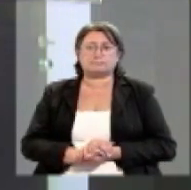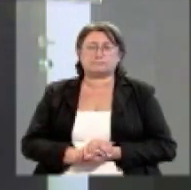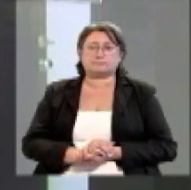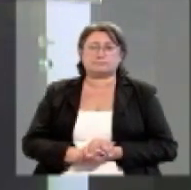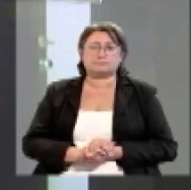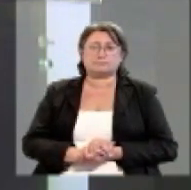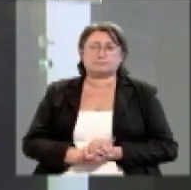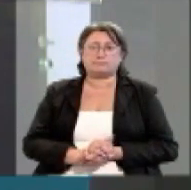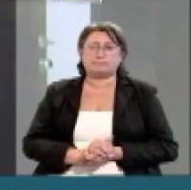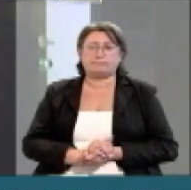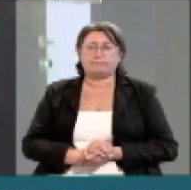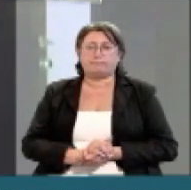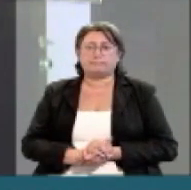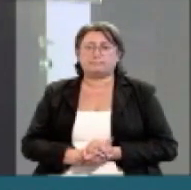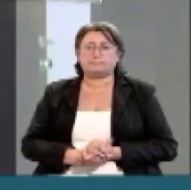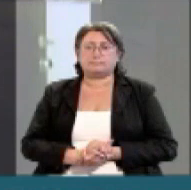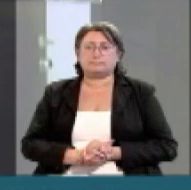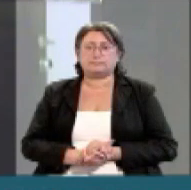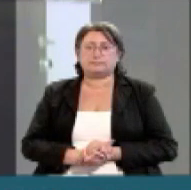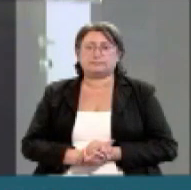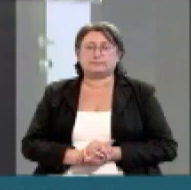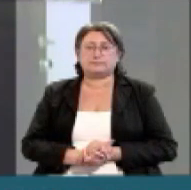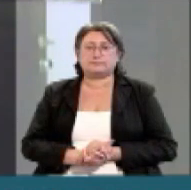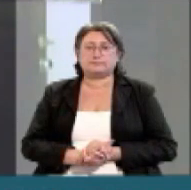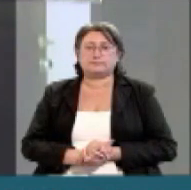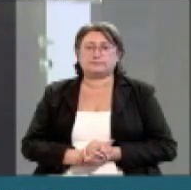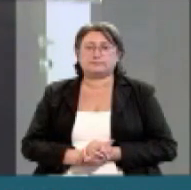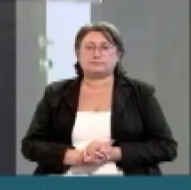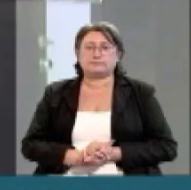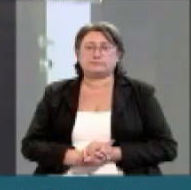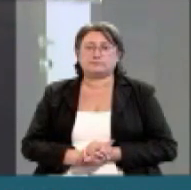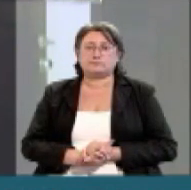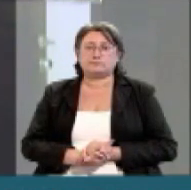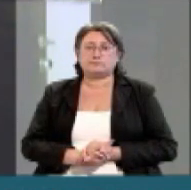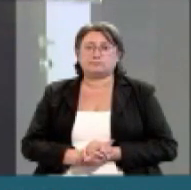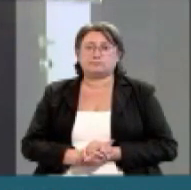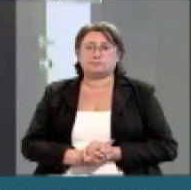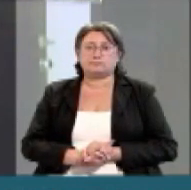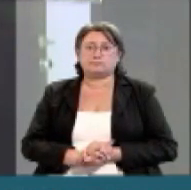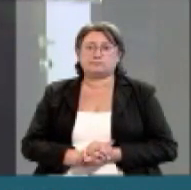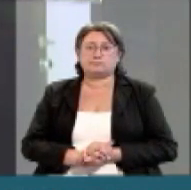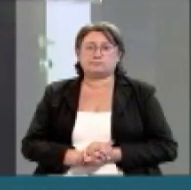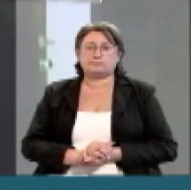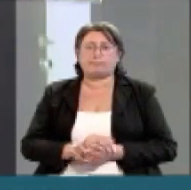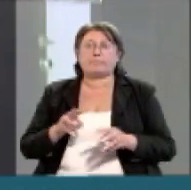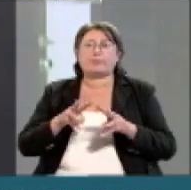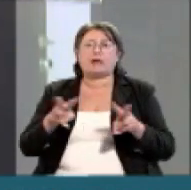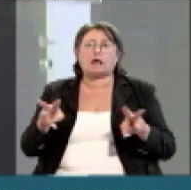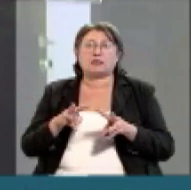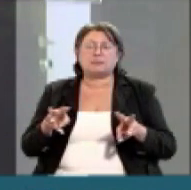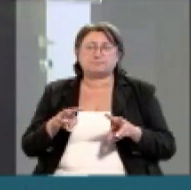ауданы әкімінің тұрақты негізде азаматтарды жеке қабылдауы 2024 жылы бір кездесу 23 жылы бір